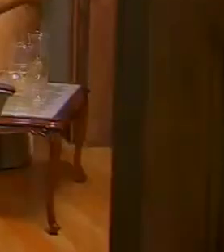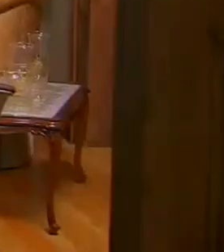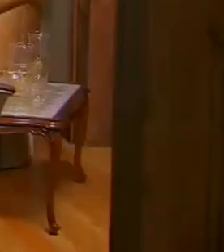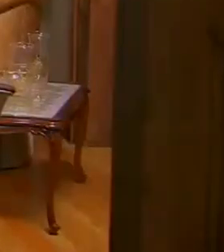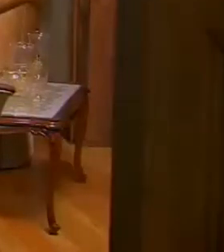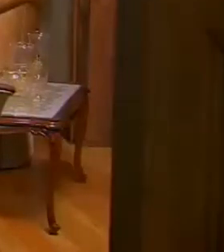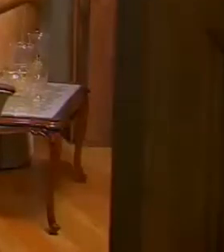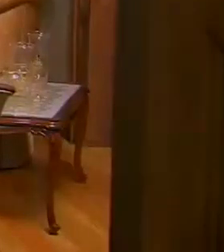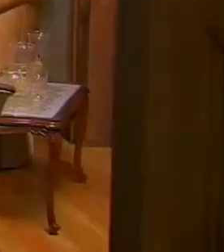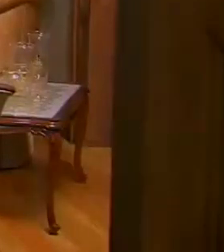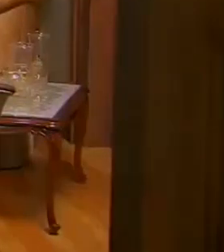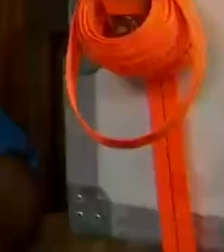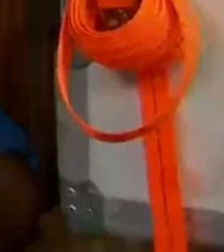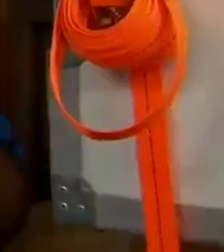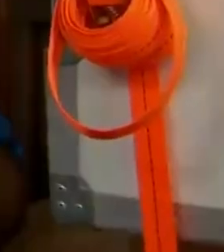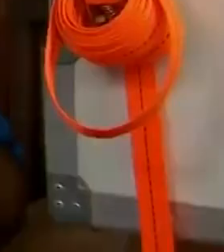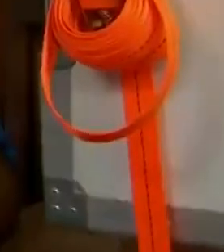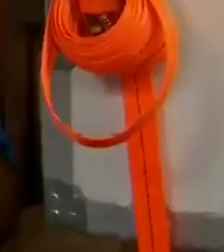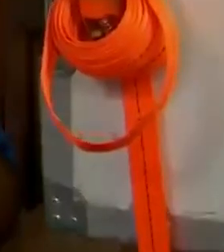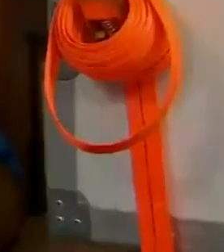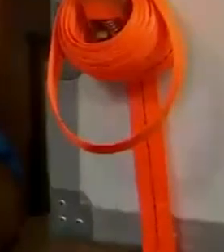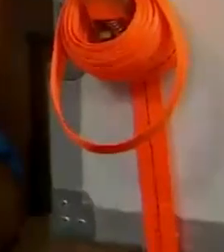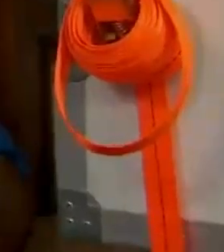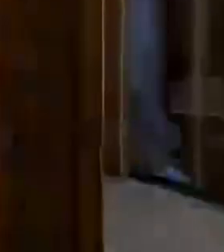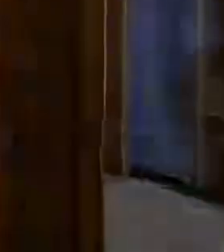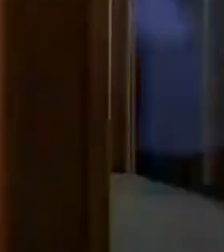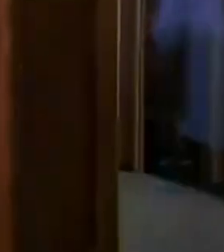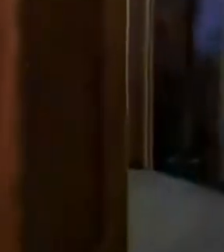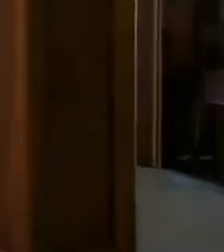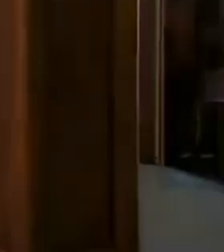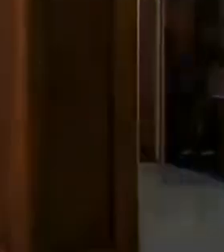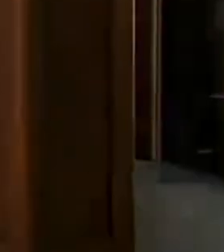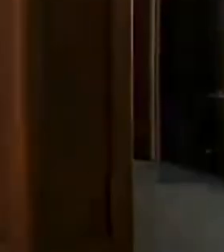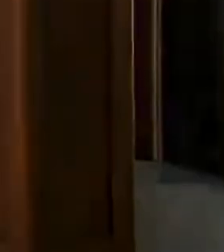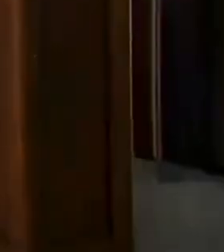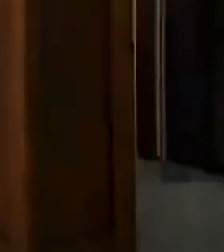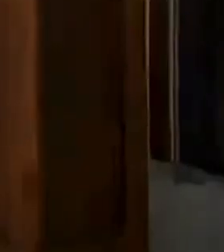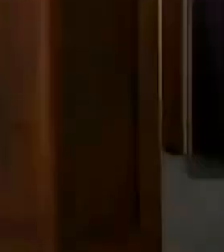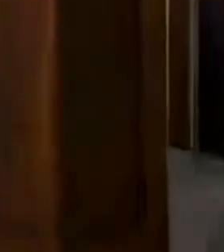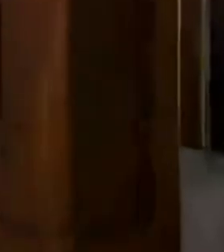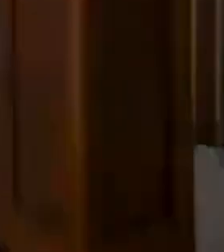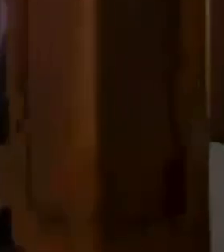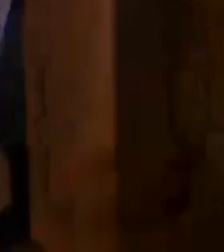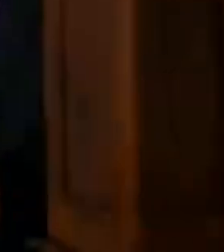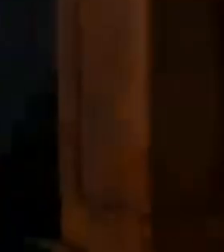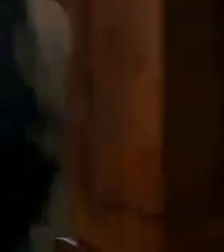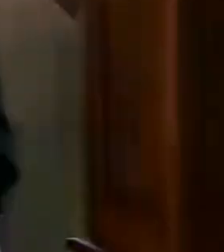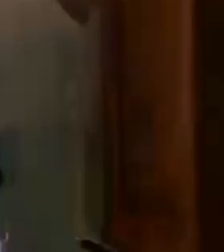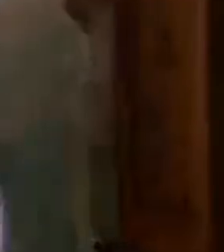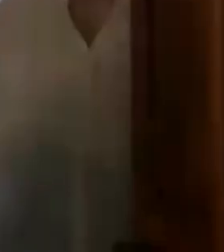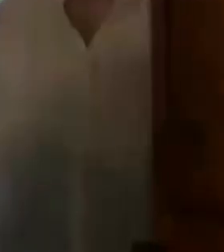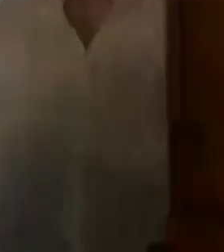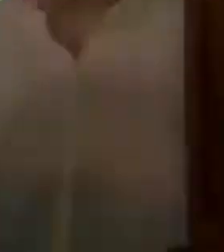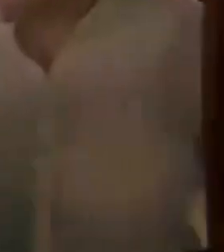Gizem kafa kafaya vermiş senaryo üzerinde çalışırlarken Mahmut'la Badire sete getirildiler. Mahmut gurur duyan gözlerle bakıyor